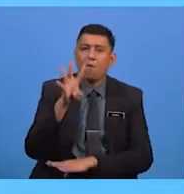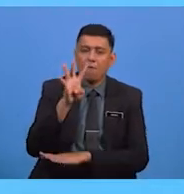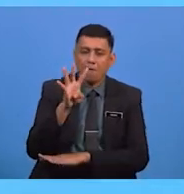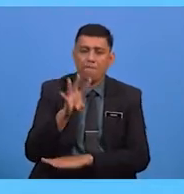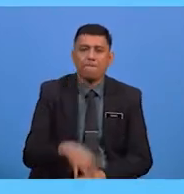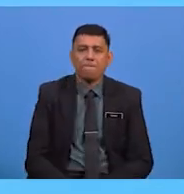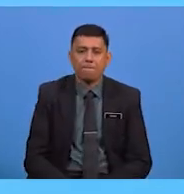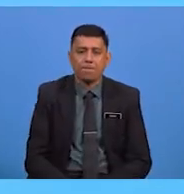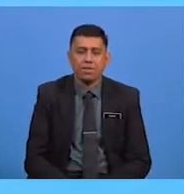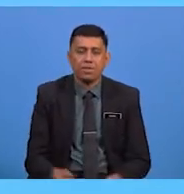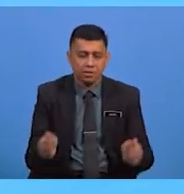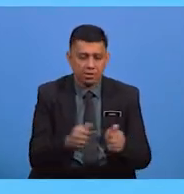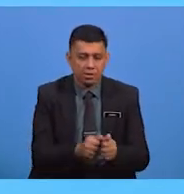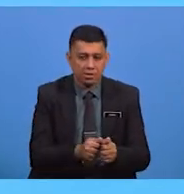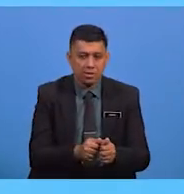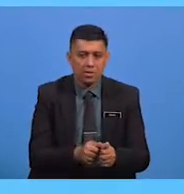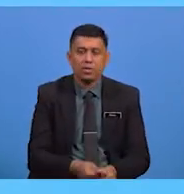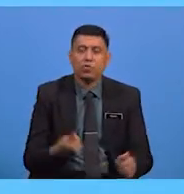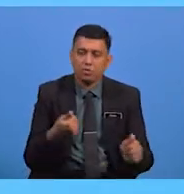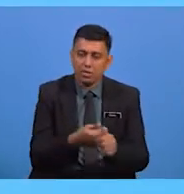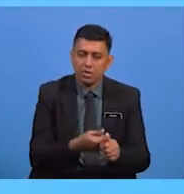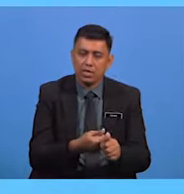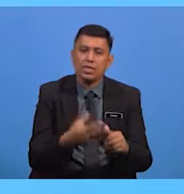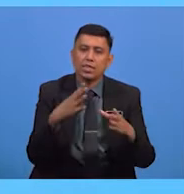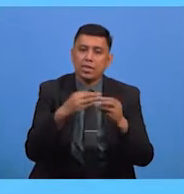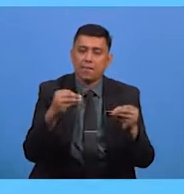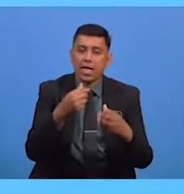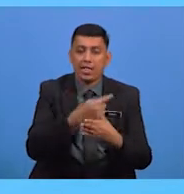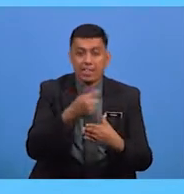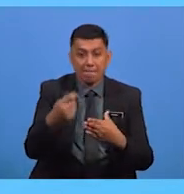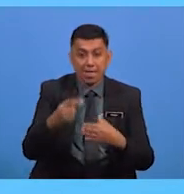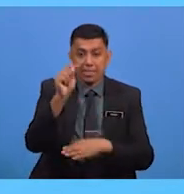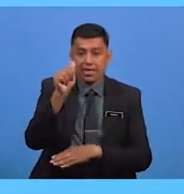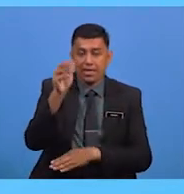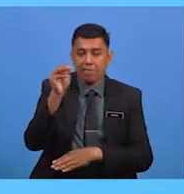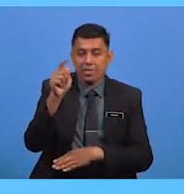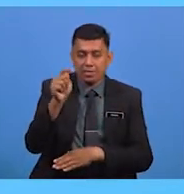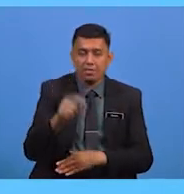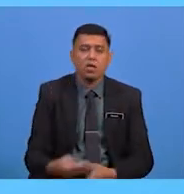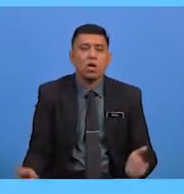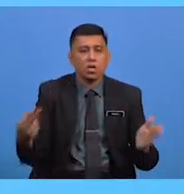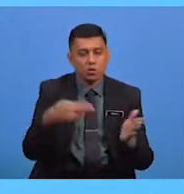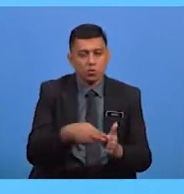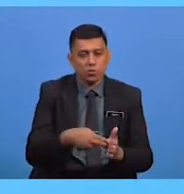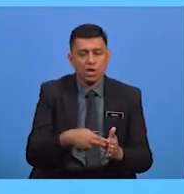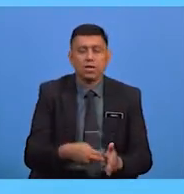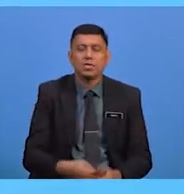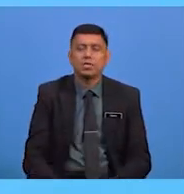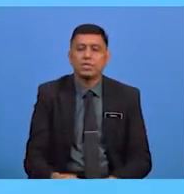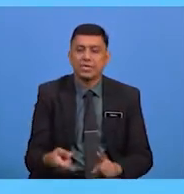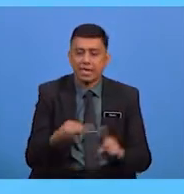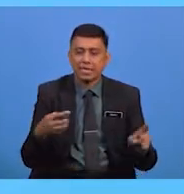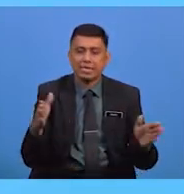for. Diikuti dengan nilai tamat, iaitu ulang lebih kecil daripada bilangan